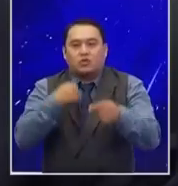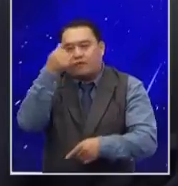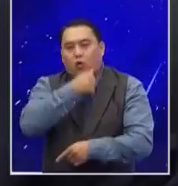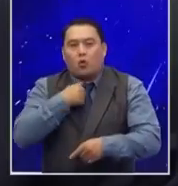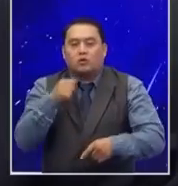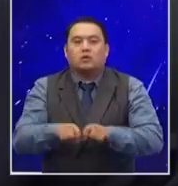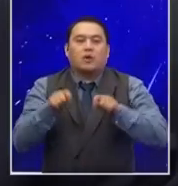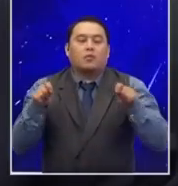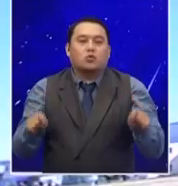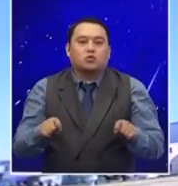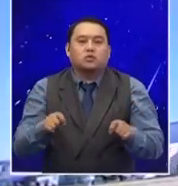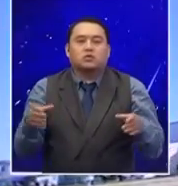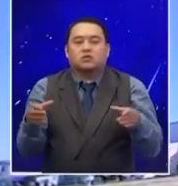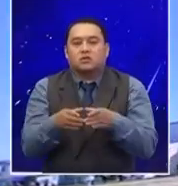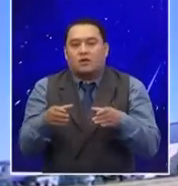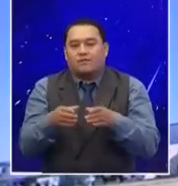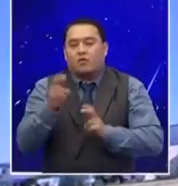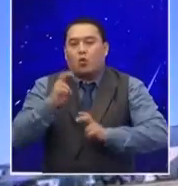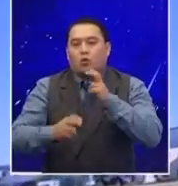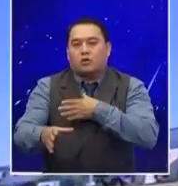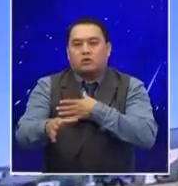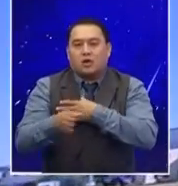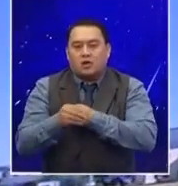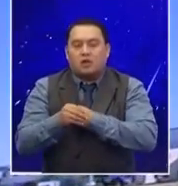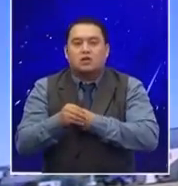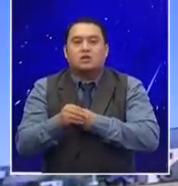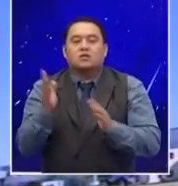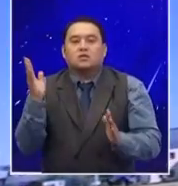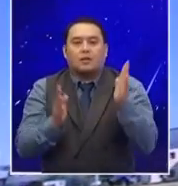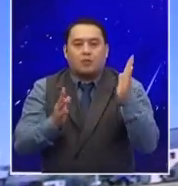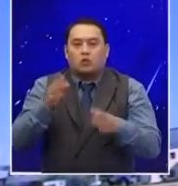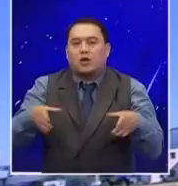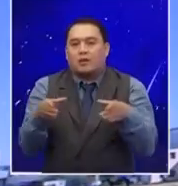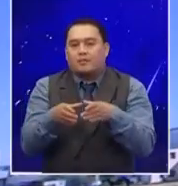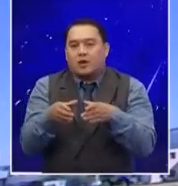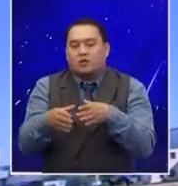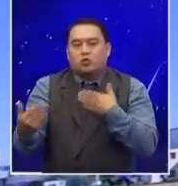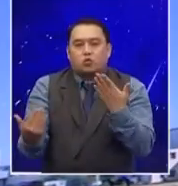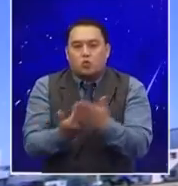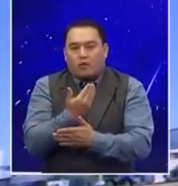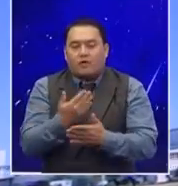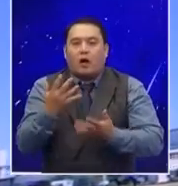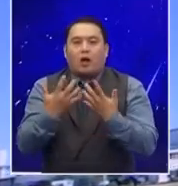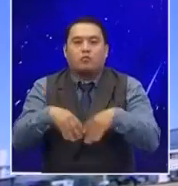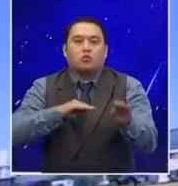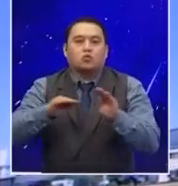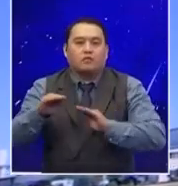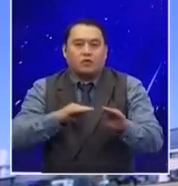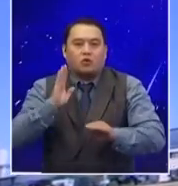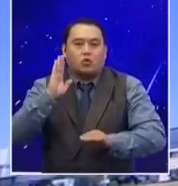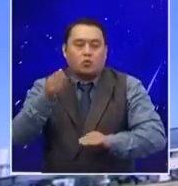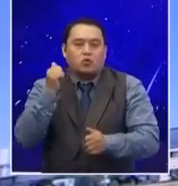запускается завод Алла Цем совместно с сингапурской компанией современным оборудованием, которое